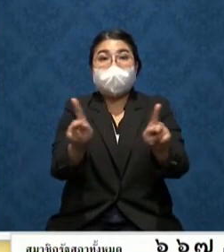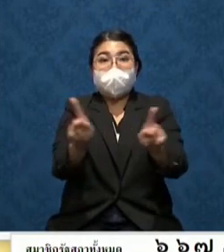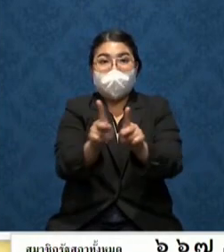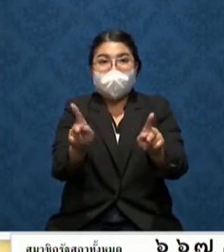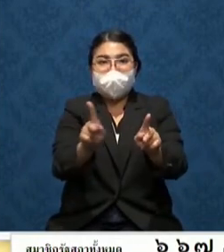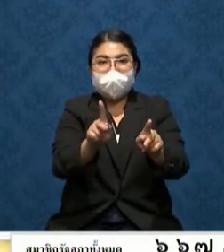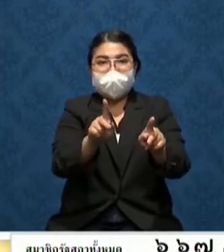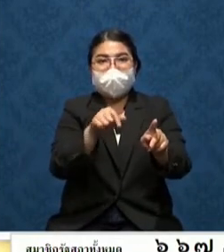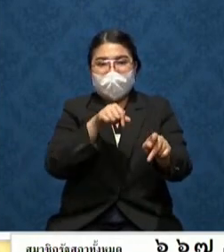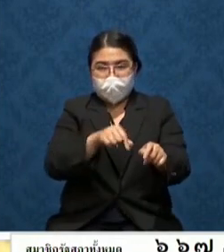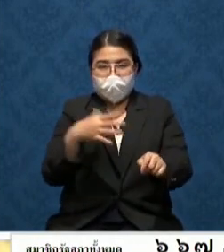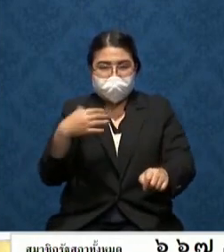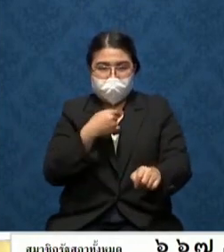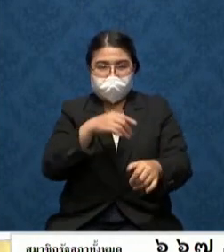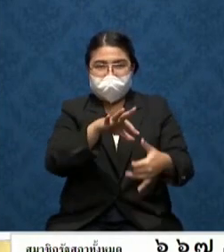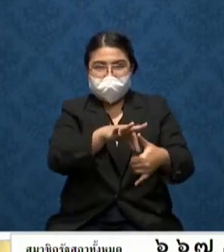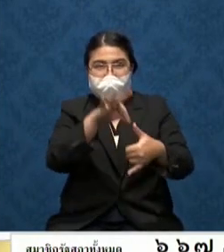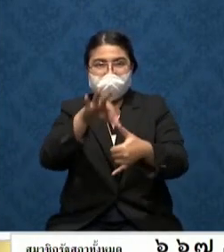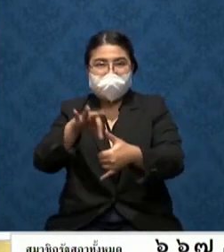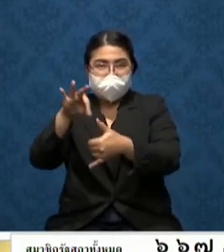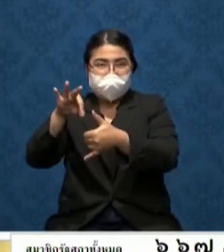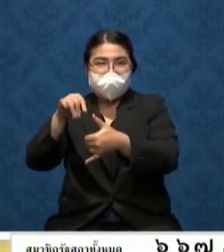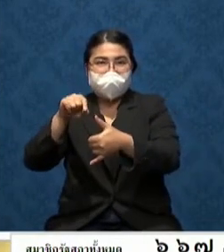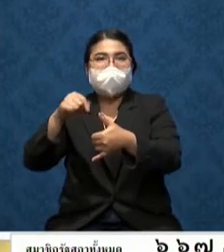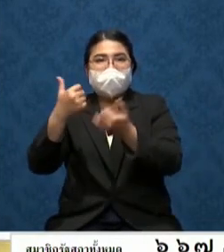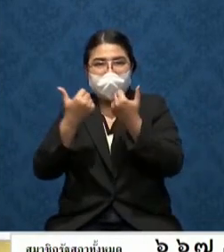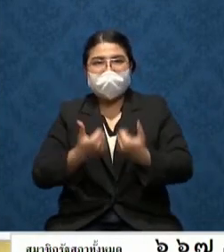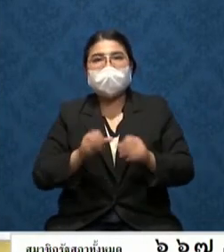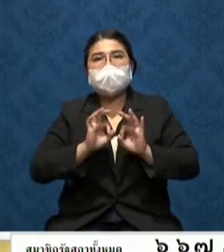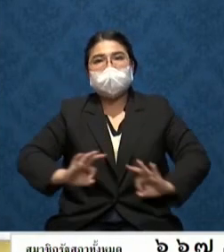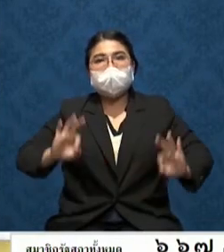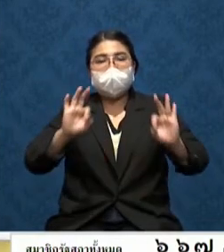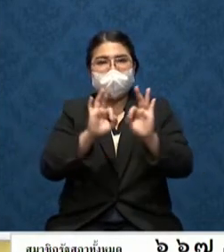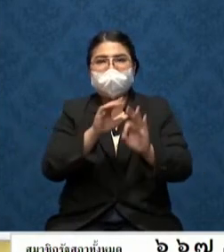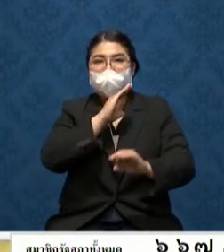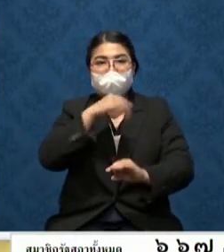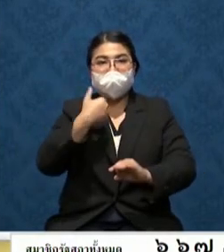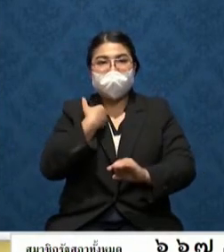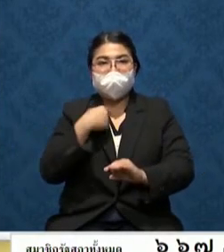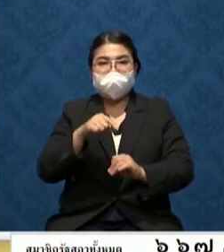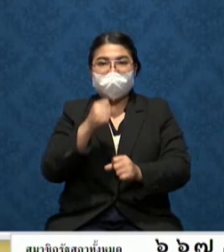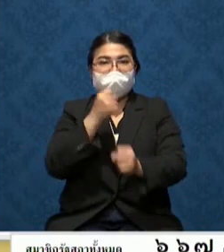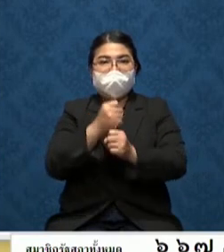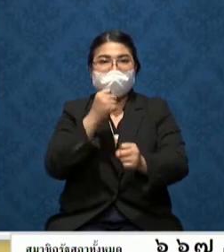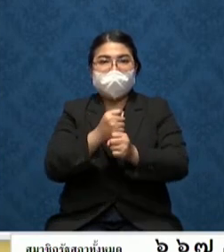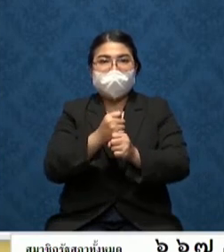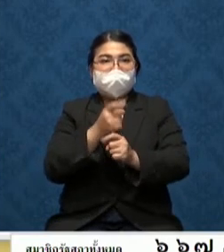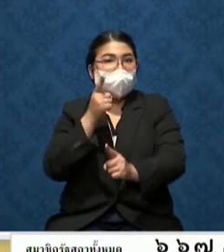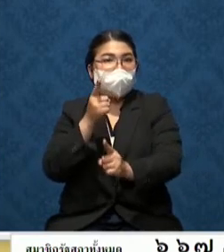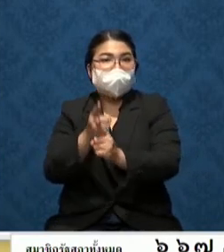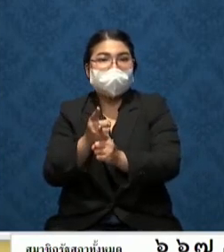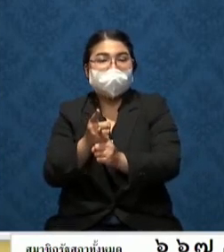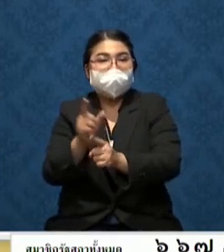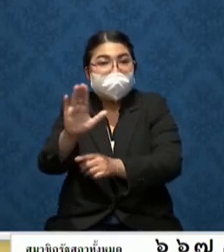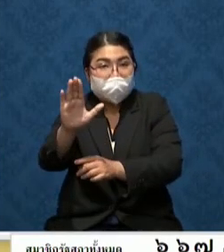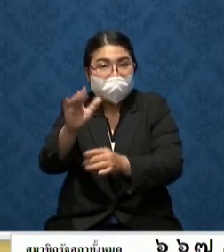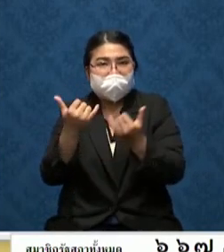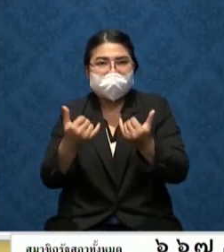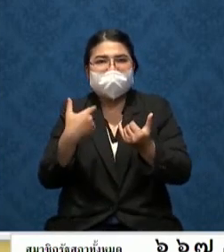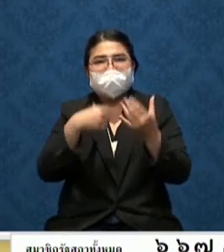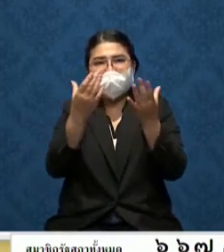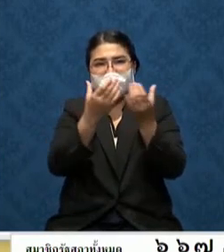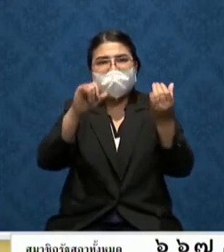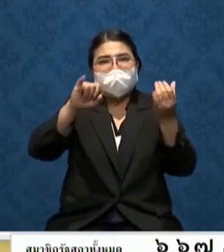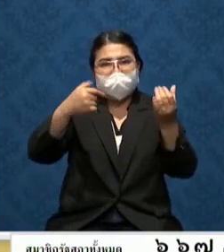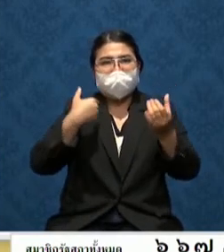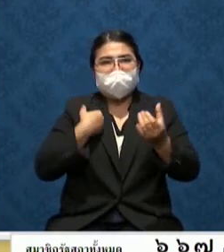อัี้ก็เป็สาระสำคัญกรณีฝาฟืนไม่อยู่ในการปฏิบัติหน้าที่ตามจะเรีดธรรม